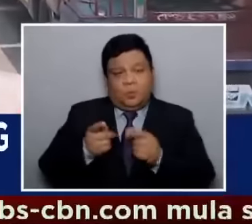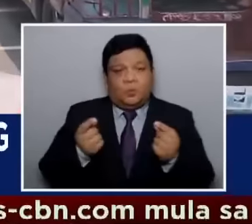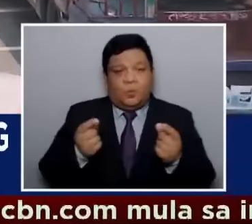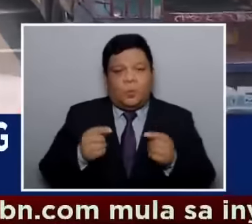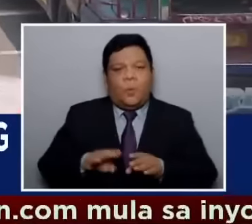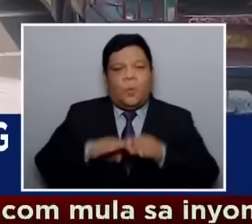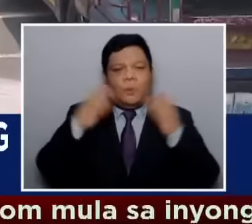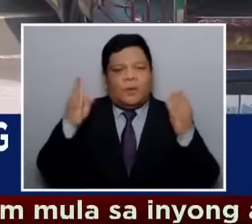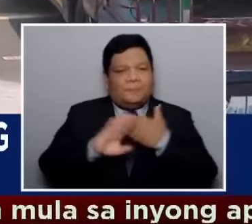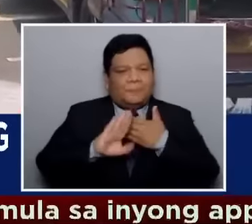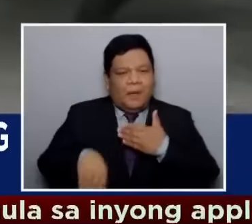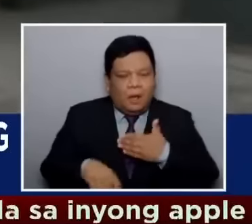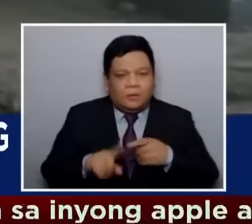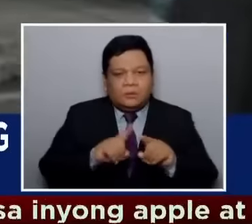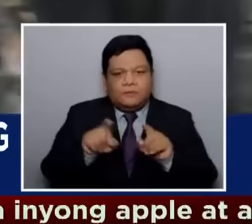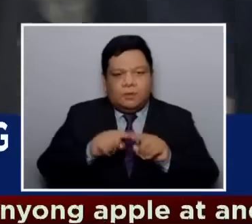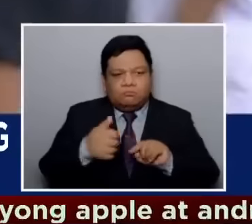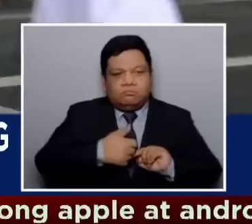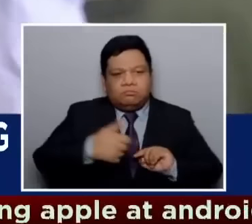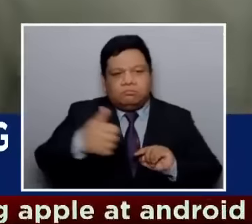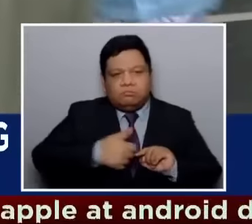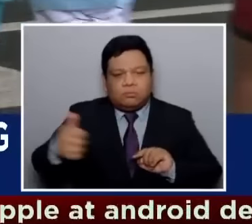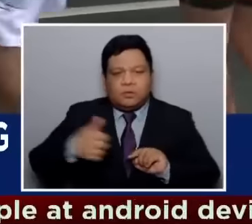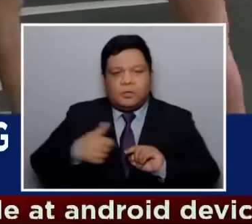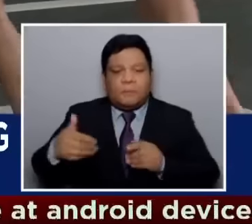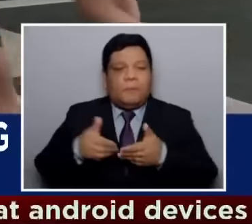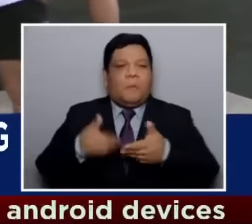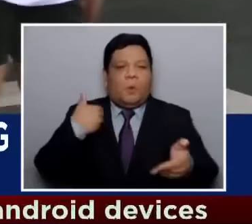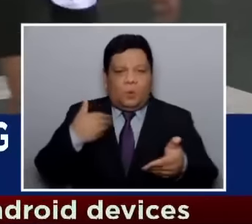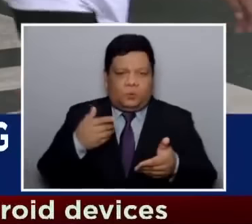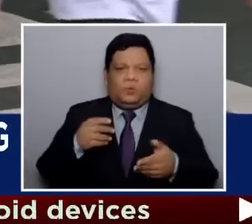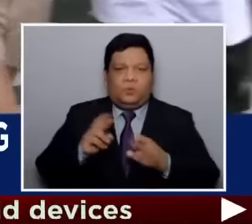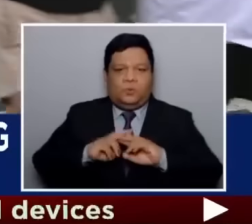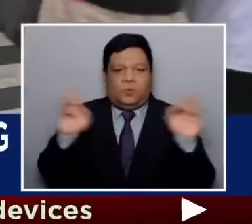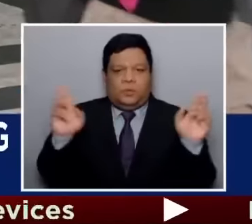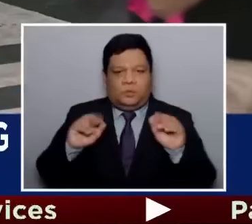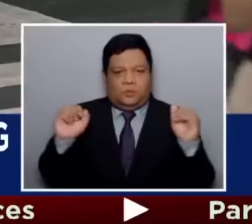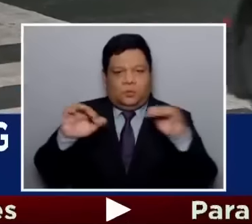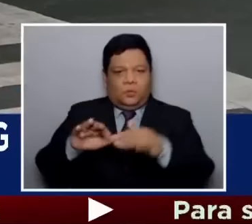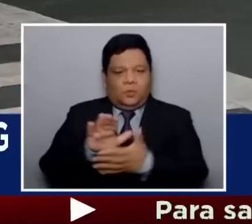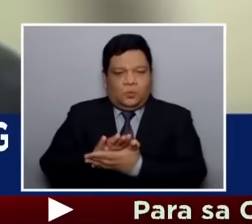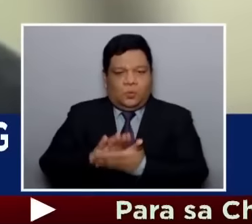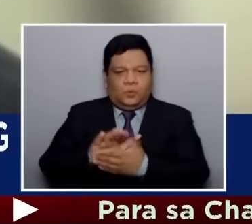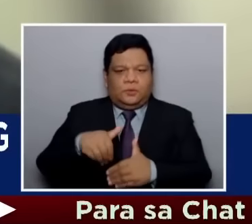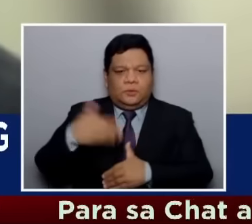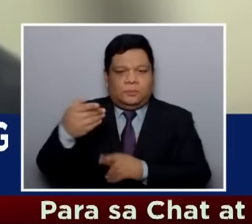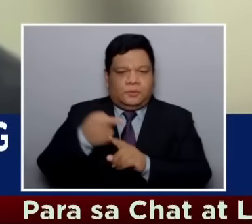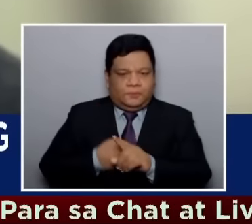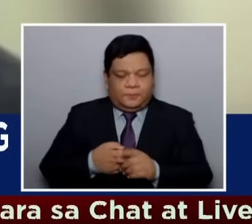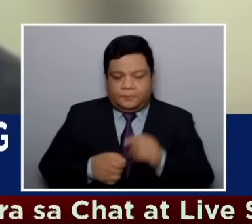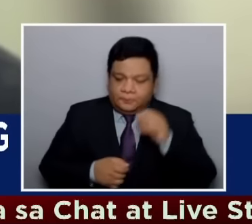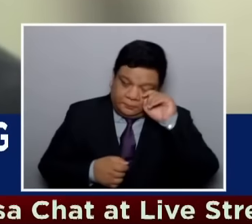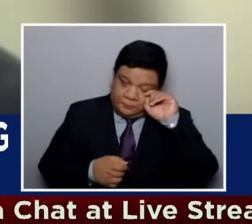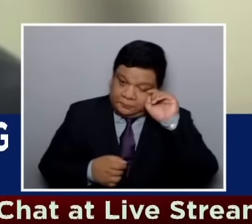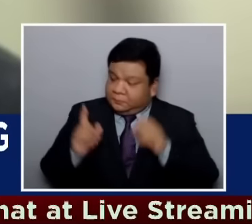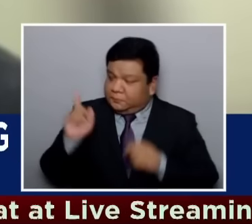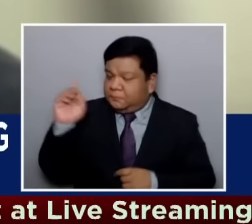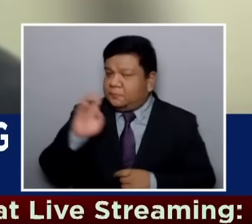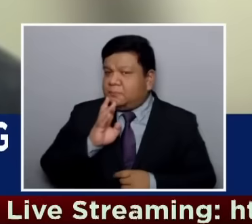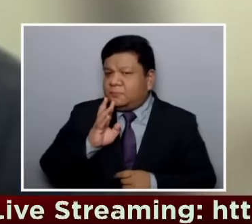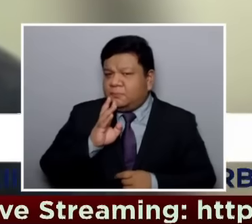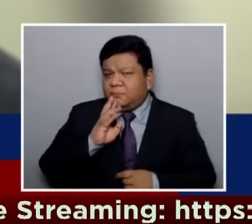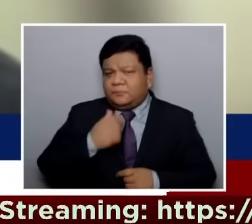mga ruta bago ang pagbabalik ng face-to-face classes sa susunod na buwan. So ang una po naming